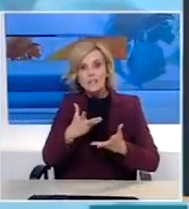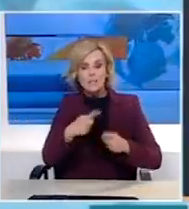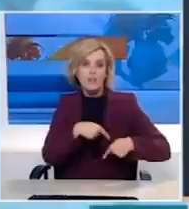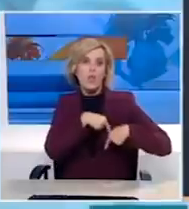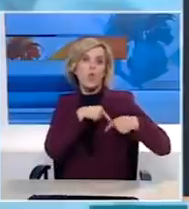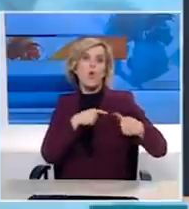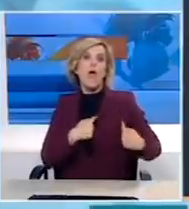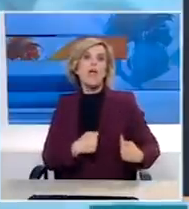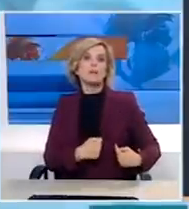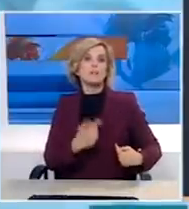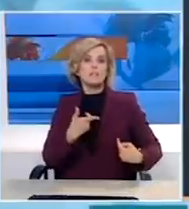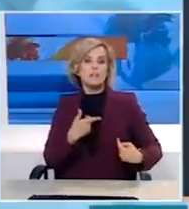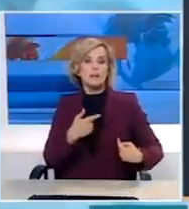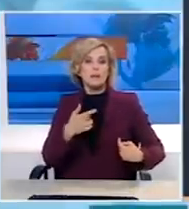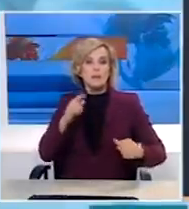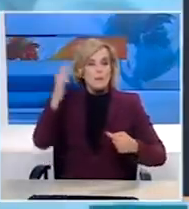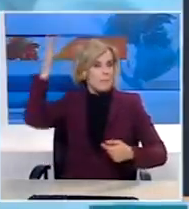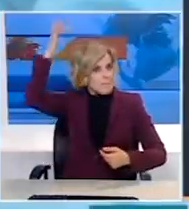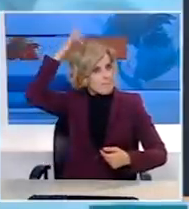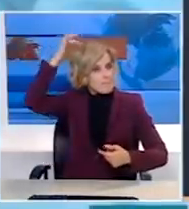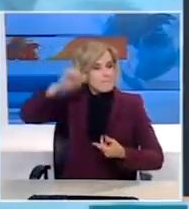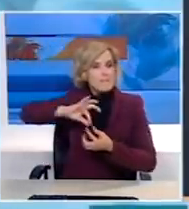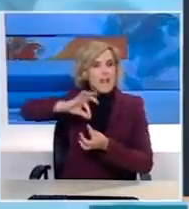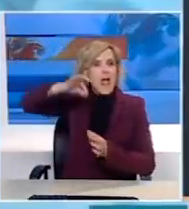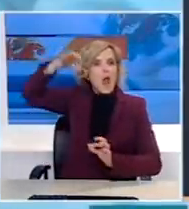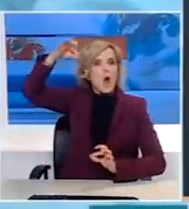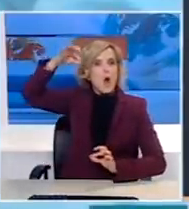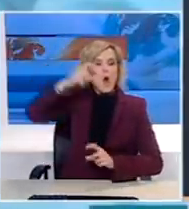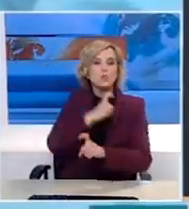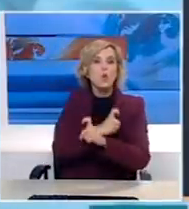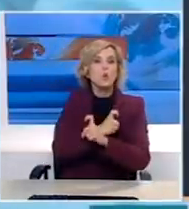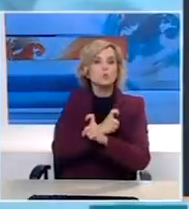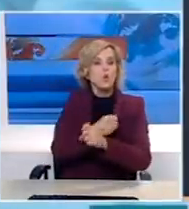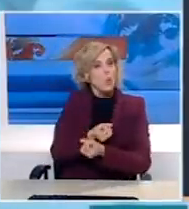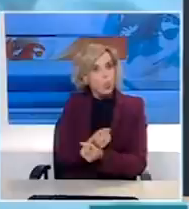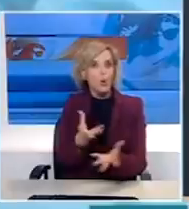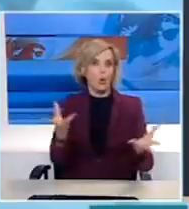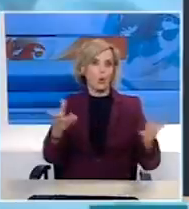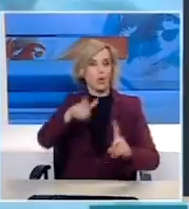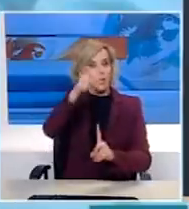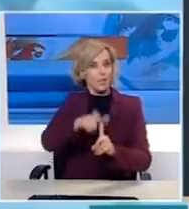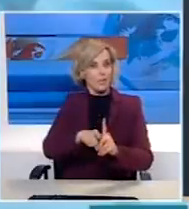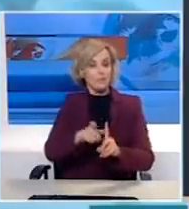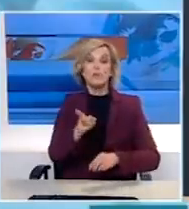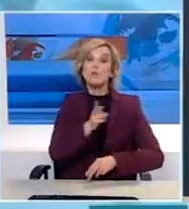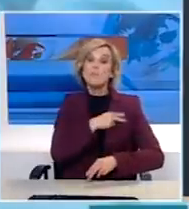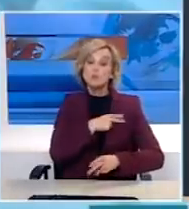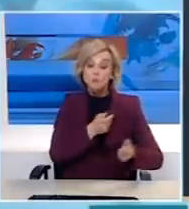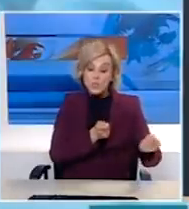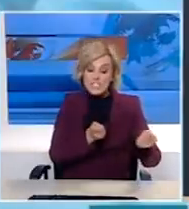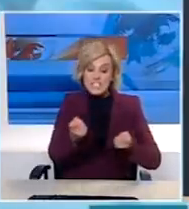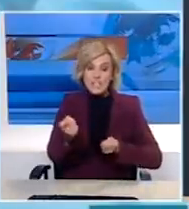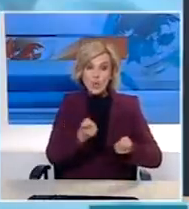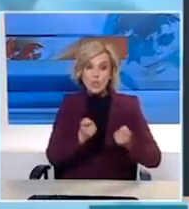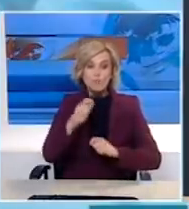μυελού. Μυελού των οστών, ξεπερνώντας τους φόβους αυτών των ημερών, με εξαιρετικό συντονισμό από τον Εθνικό Οργανισμό